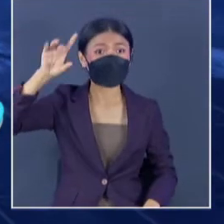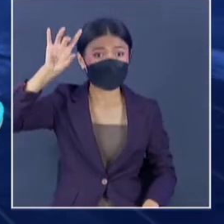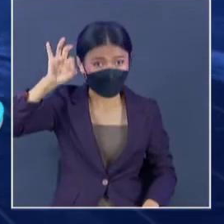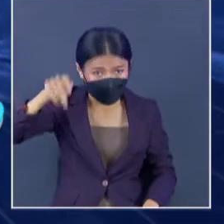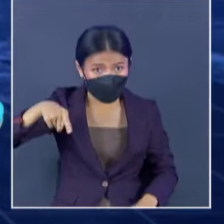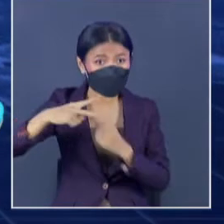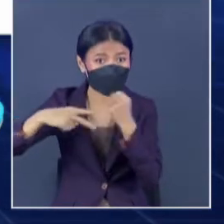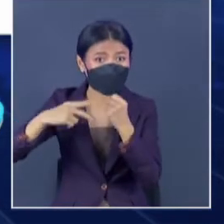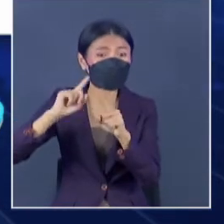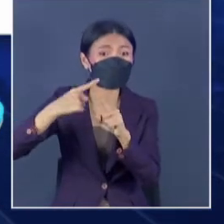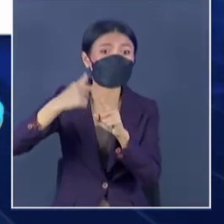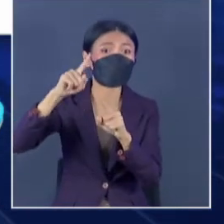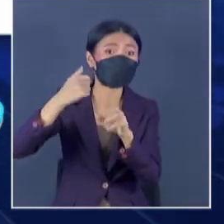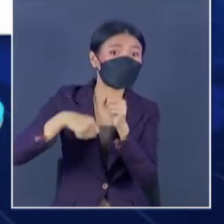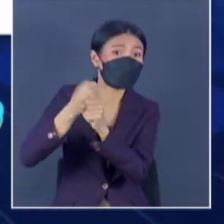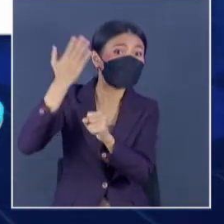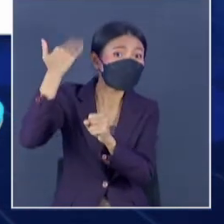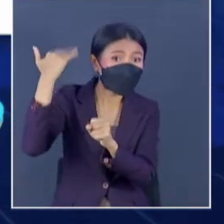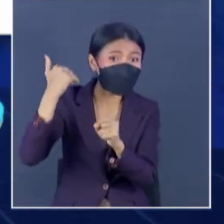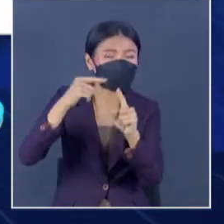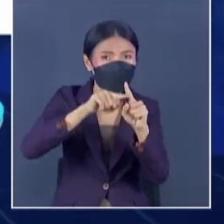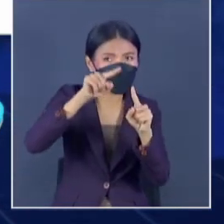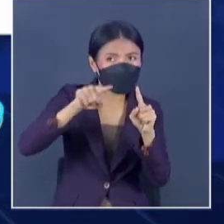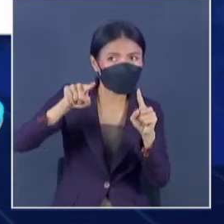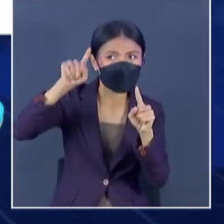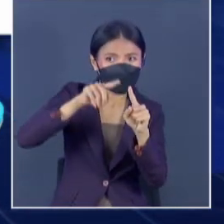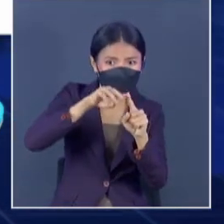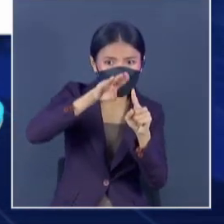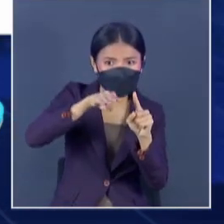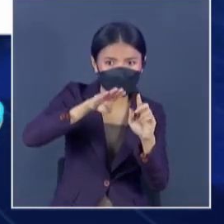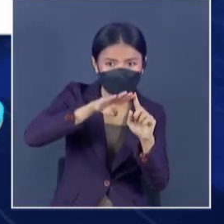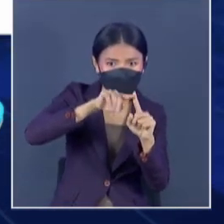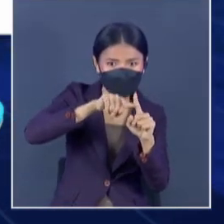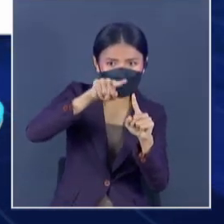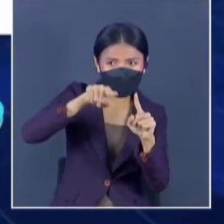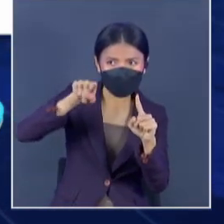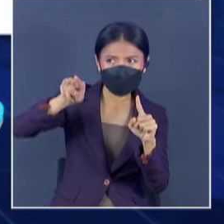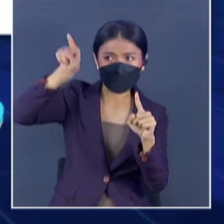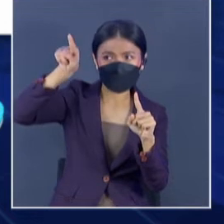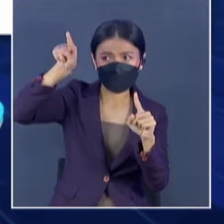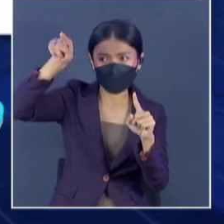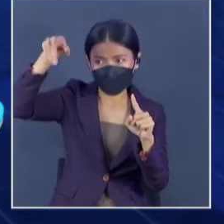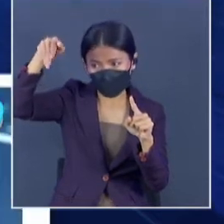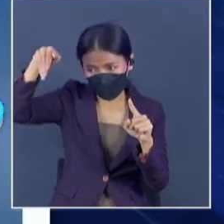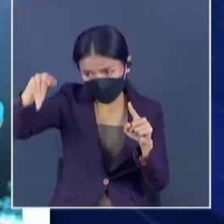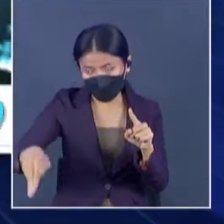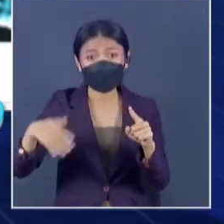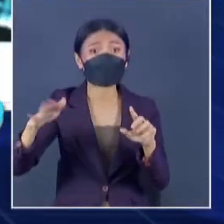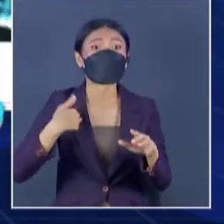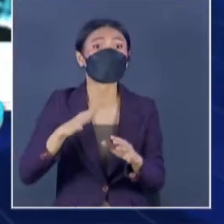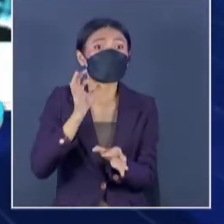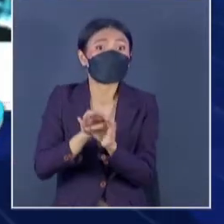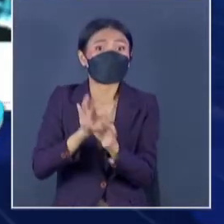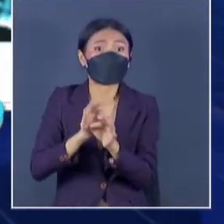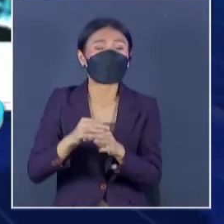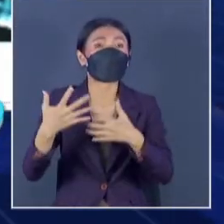เดือนพฤศจิกายนปีที่แล้วก่อนที่จะค่อยๆร่วงลงมากระทั่งมาซุดตัวอย่างหนักหลังจากที่ธนาคารกลางสหรัฐหรือว่าเฟดส่งสัญ